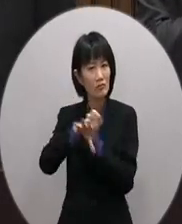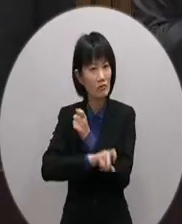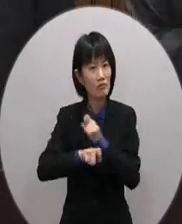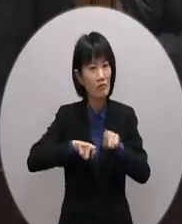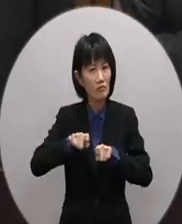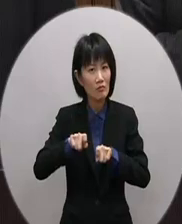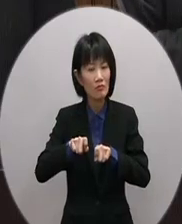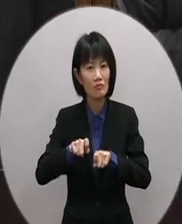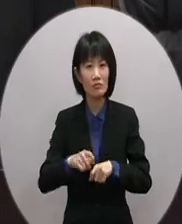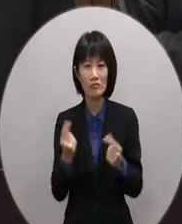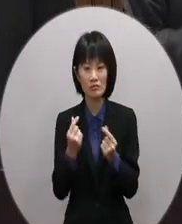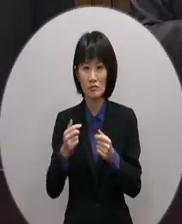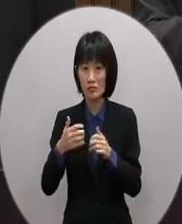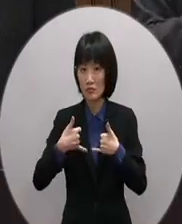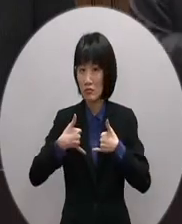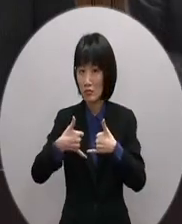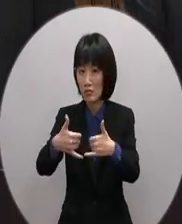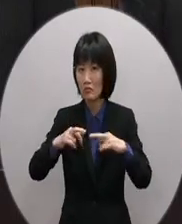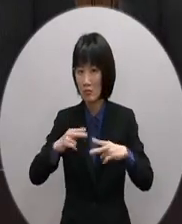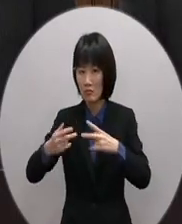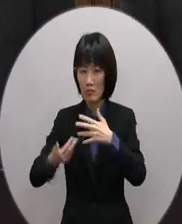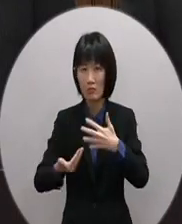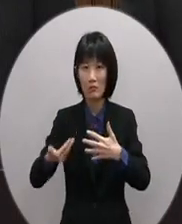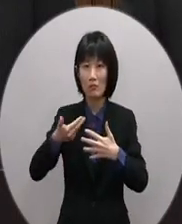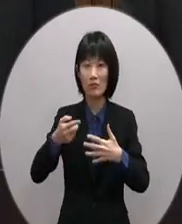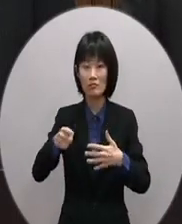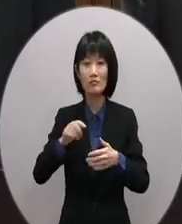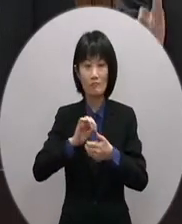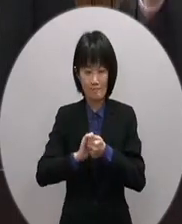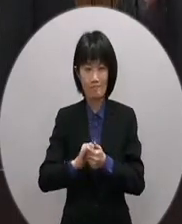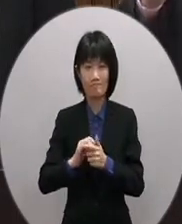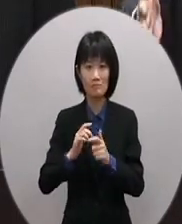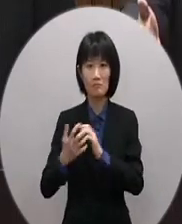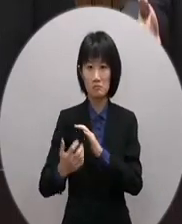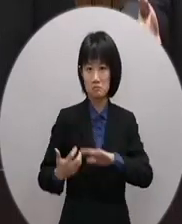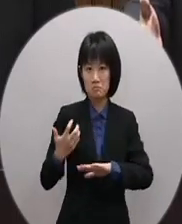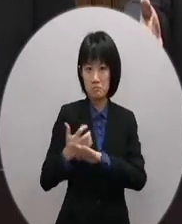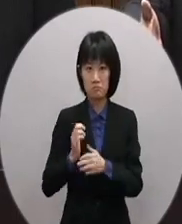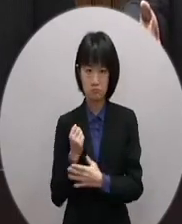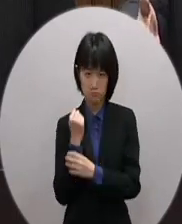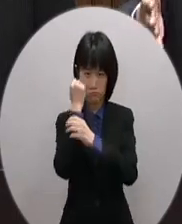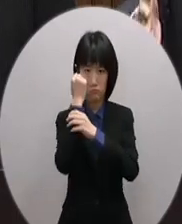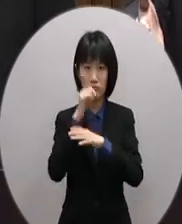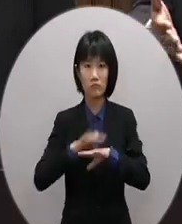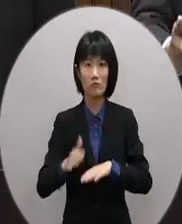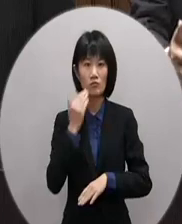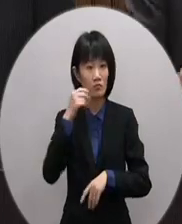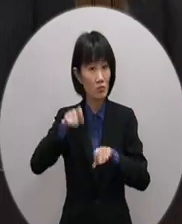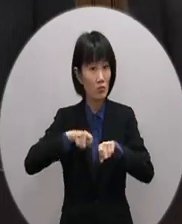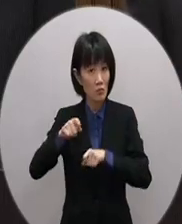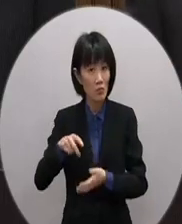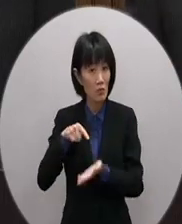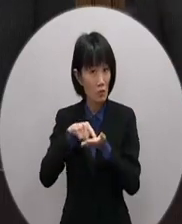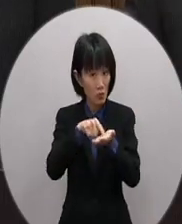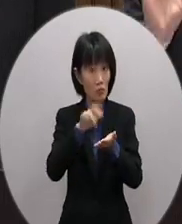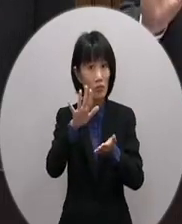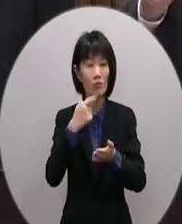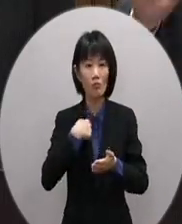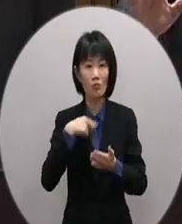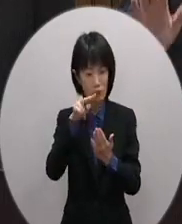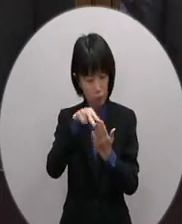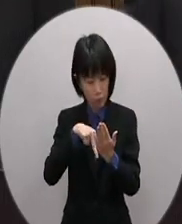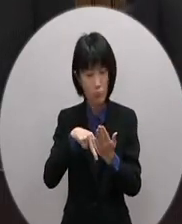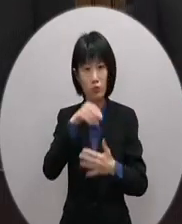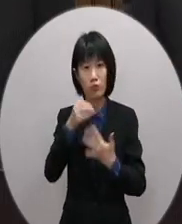设，攸关于道路提升或其他的基础建设，我们一定大力支持。只要有计划然后循这个程序，我们一定会特